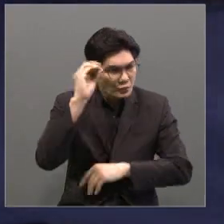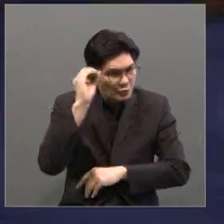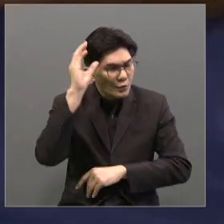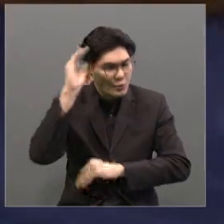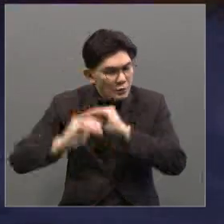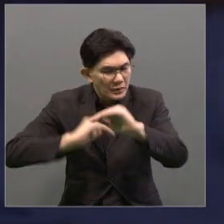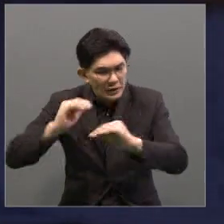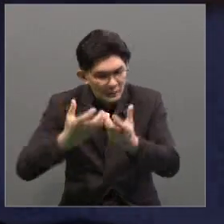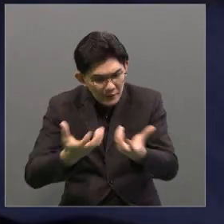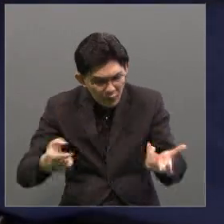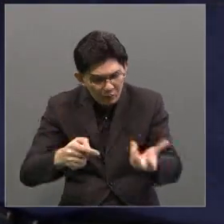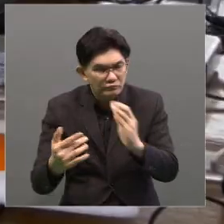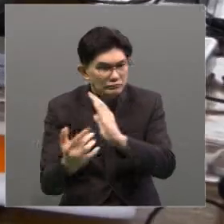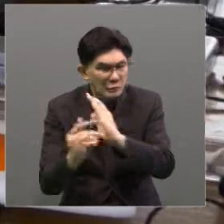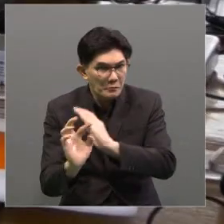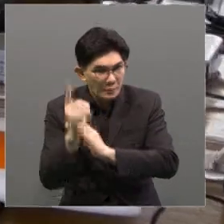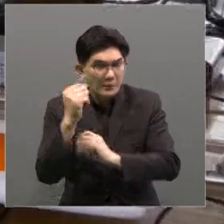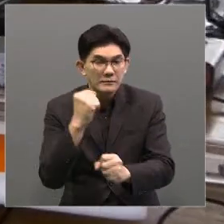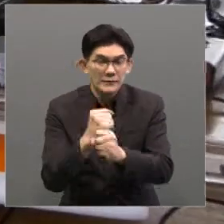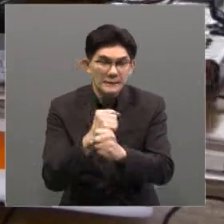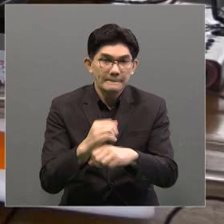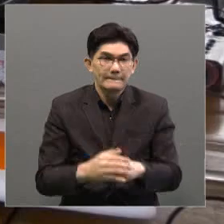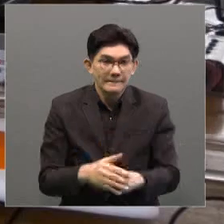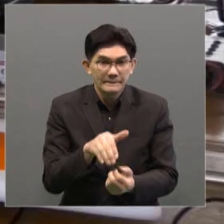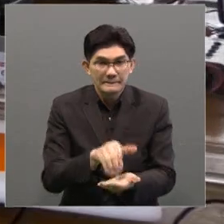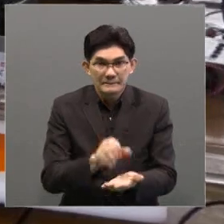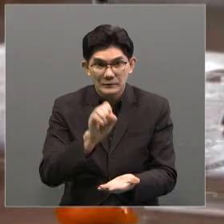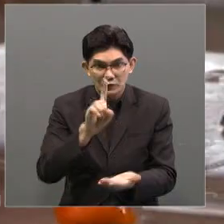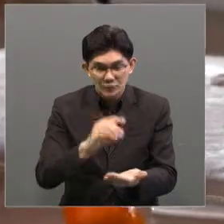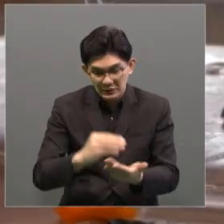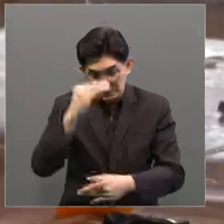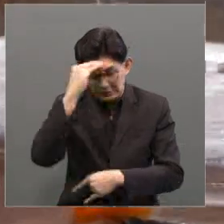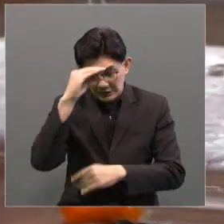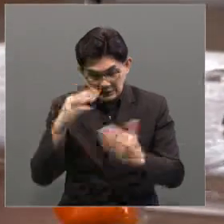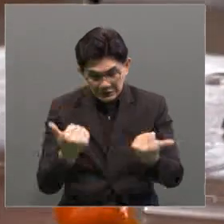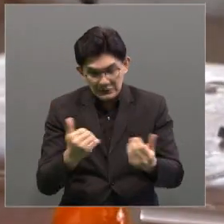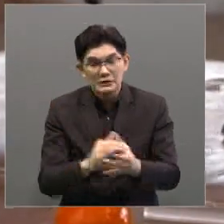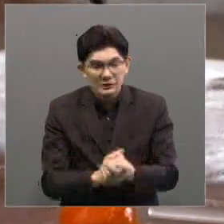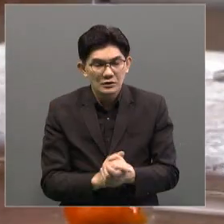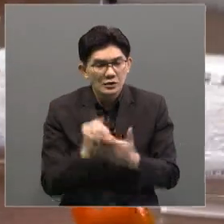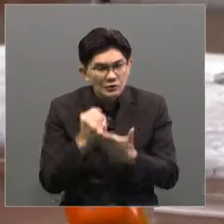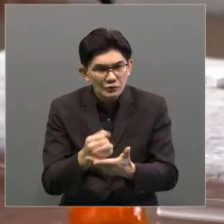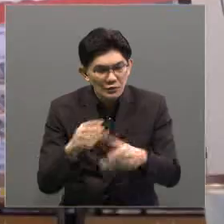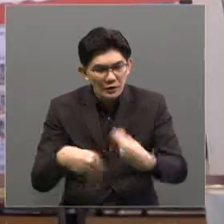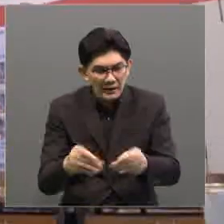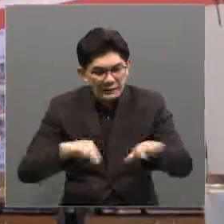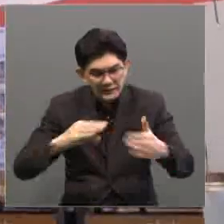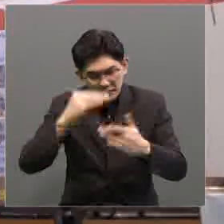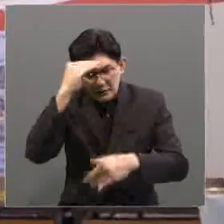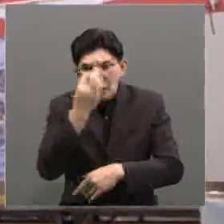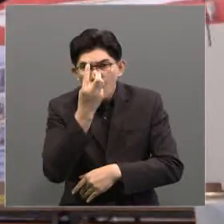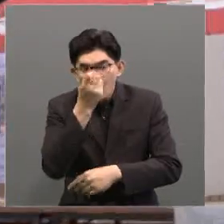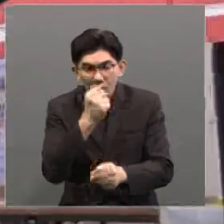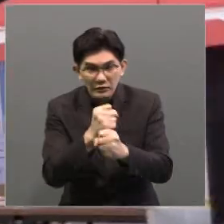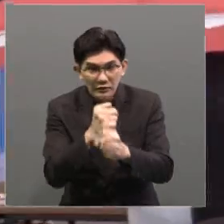าเป็นชิ้นงานหรือเกิดนวัตกรรมให้ได้ซึ่งศูนย์การเรียนรู้อากาศยานก็เป็นส่วนหนึ่งที่ให้นักเรียนได้ศึกษาและทดลองลง